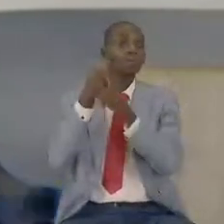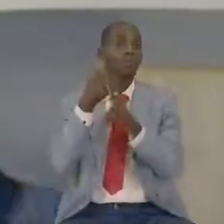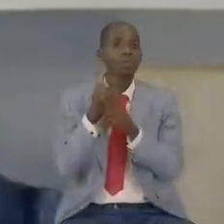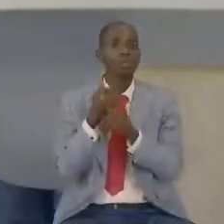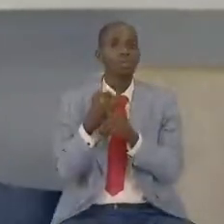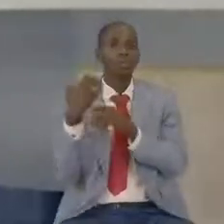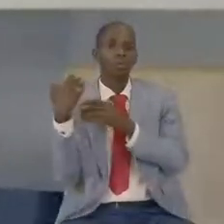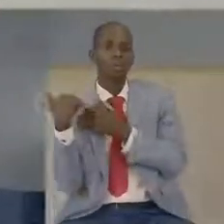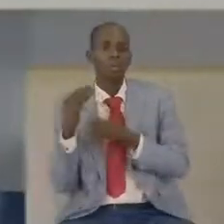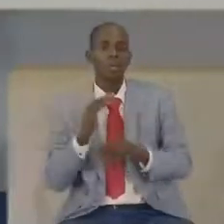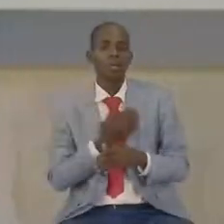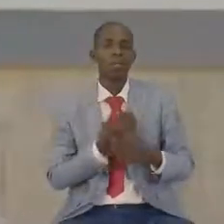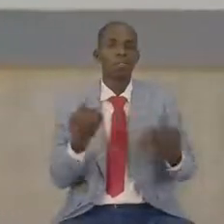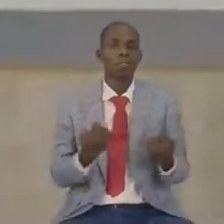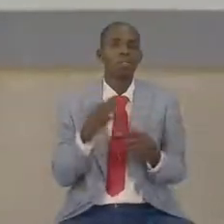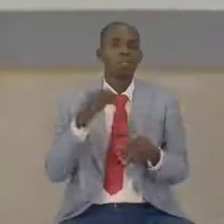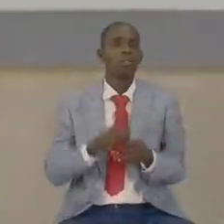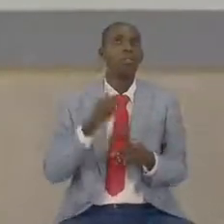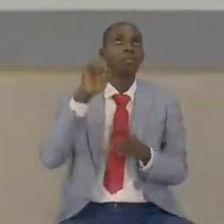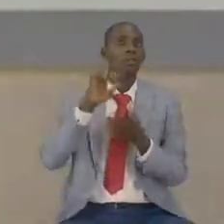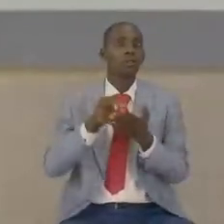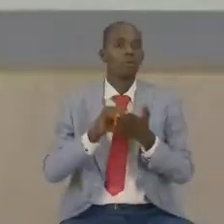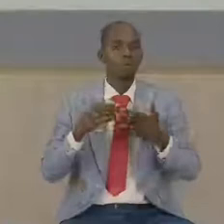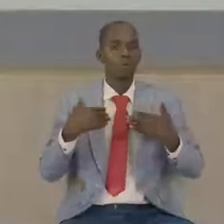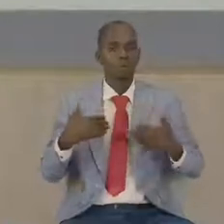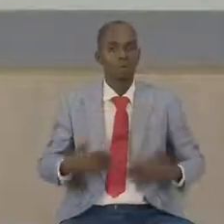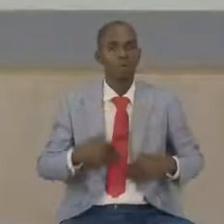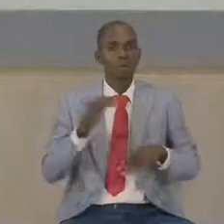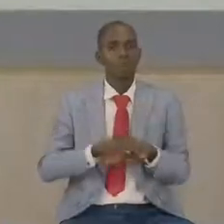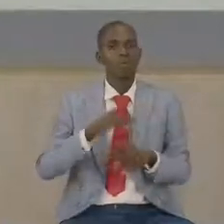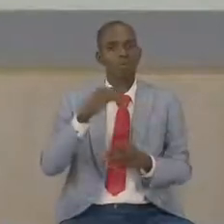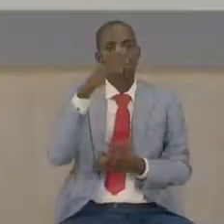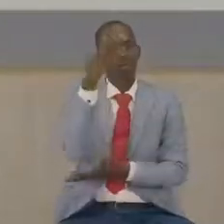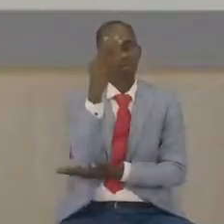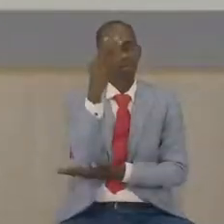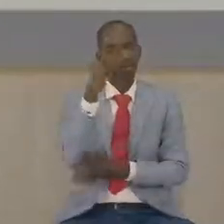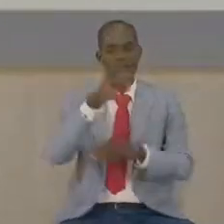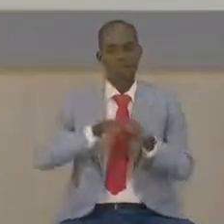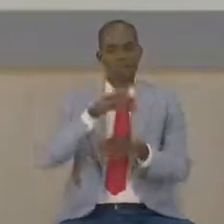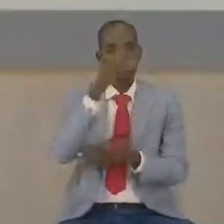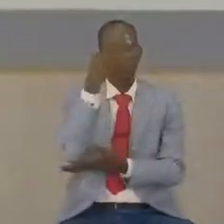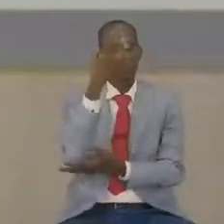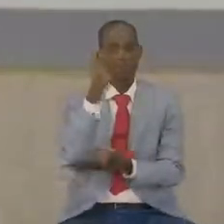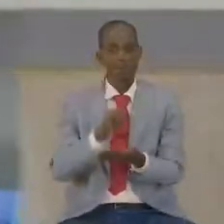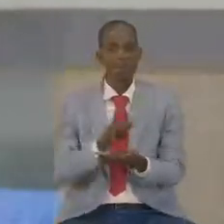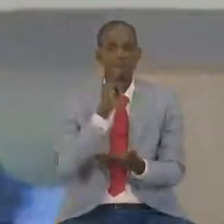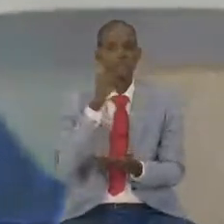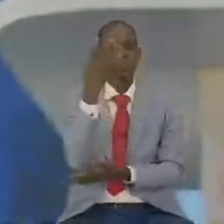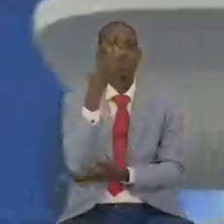Lui qui a porté lui-même nos péchés en son corps sur le bois. Sur le bois. Le bois, le bois. C'est la